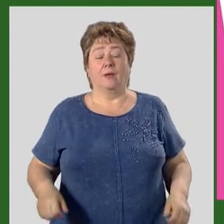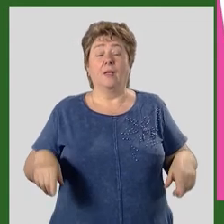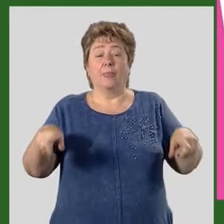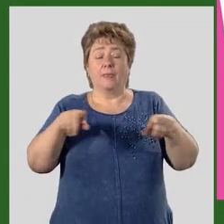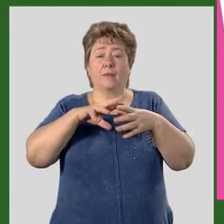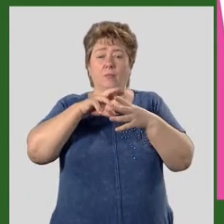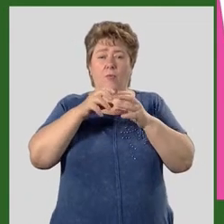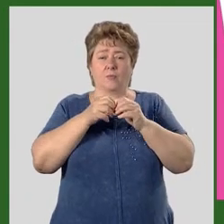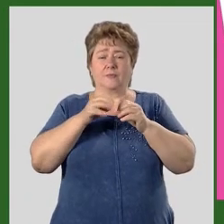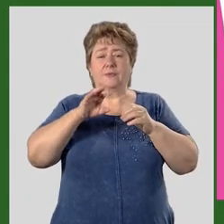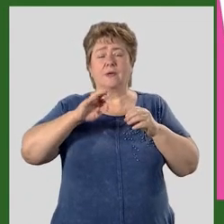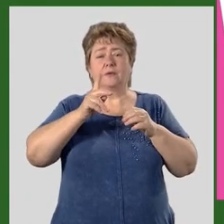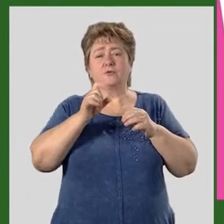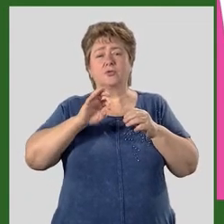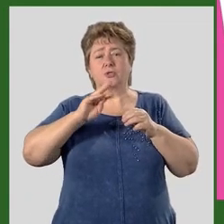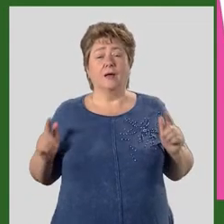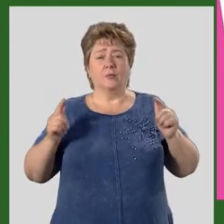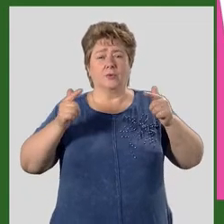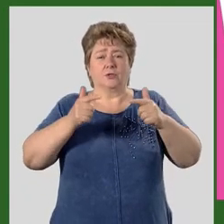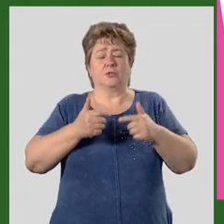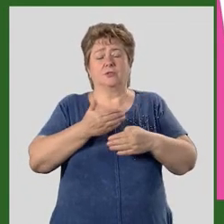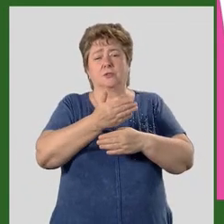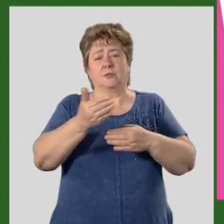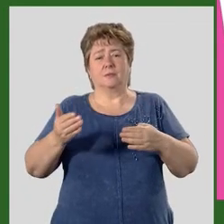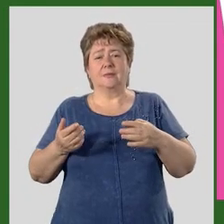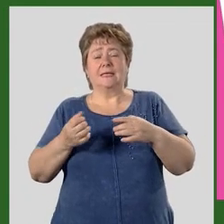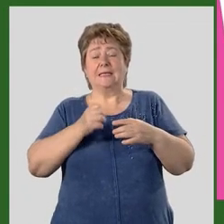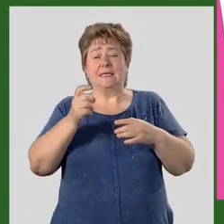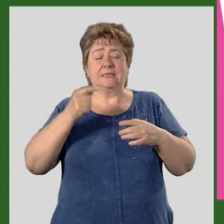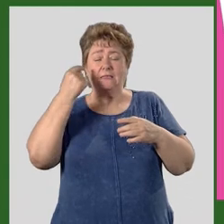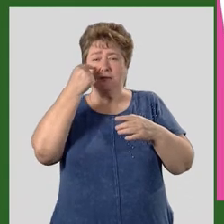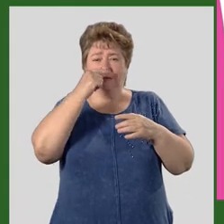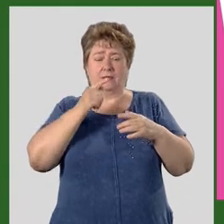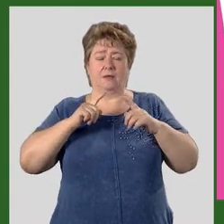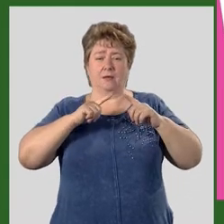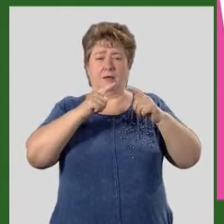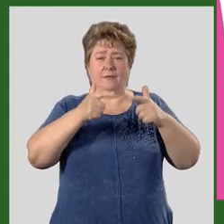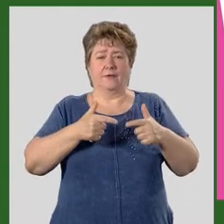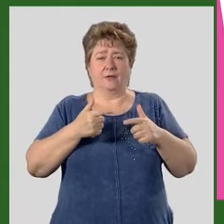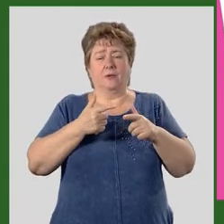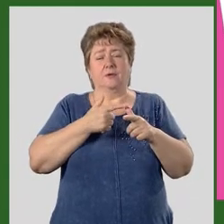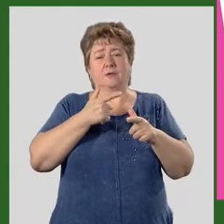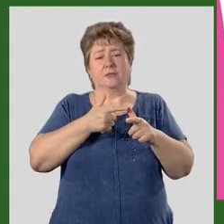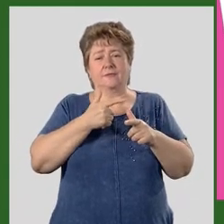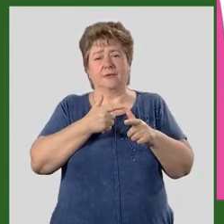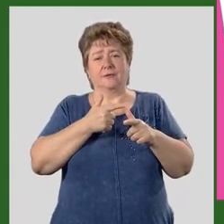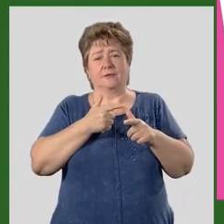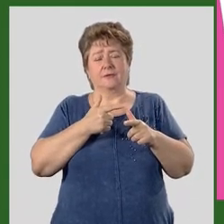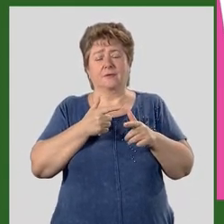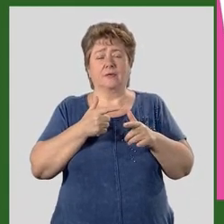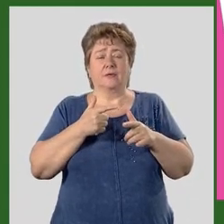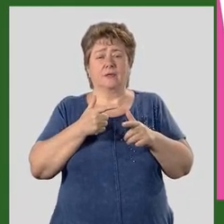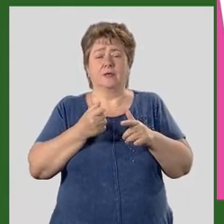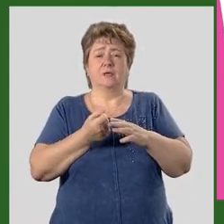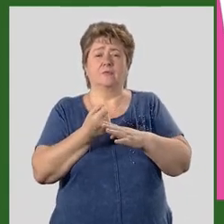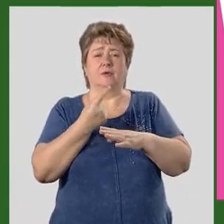Таким образом, Тяньшань, пришедший к нам из китайской географической номенклатуры,